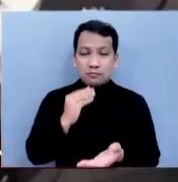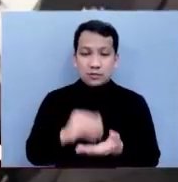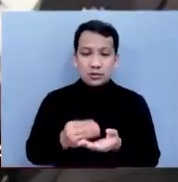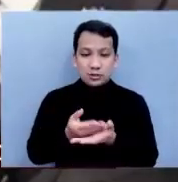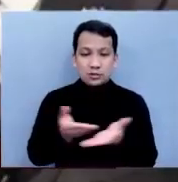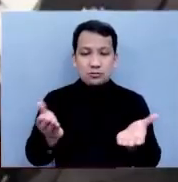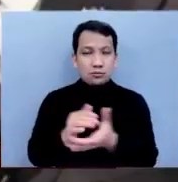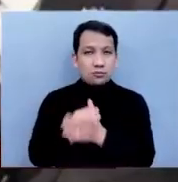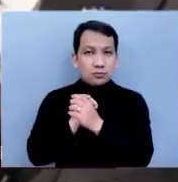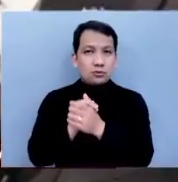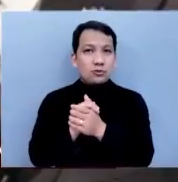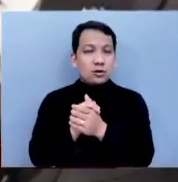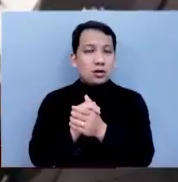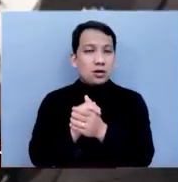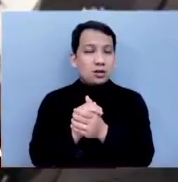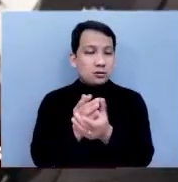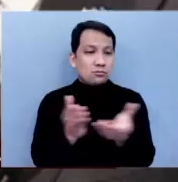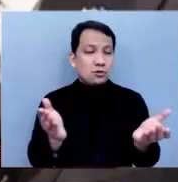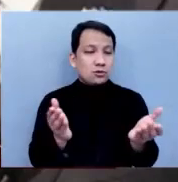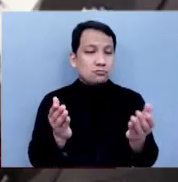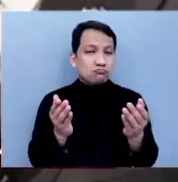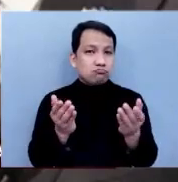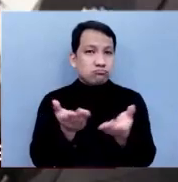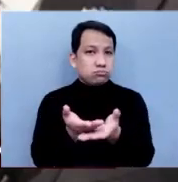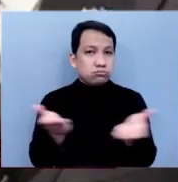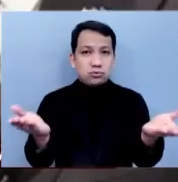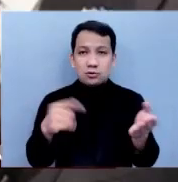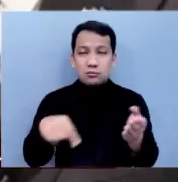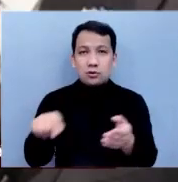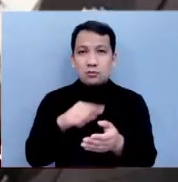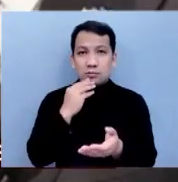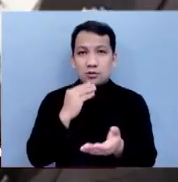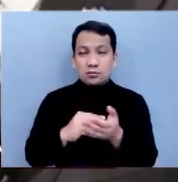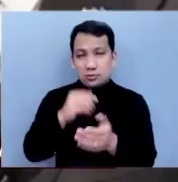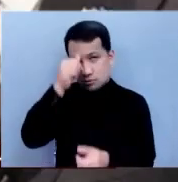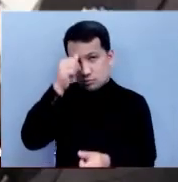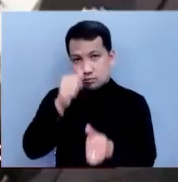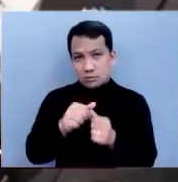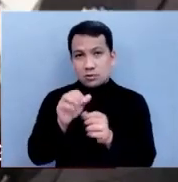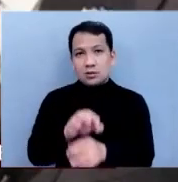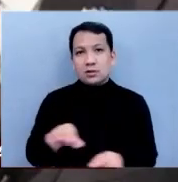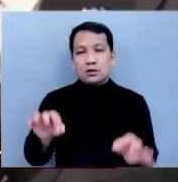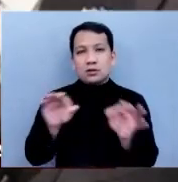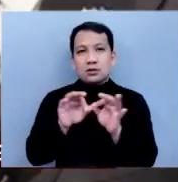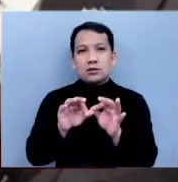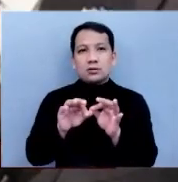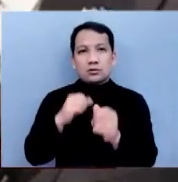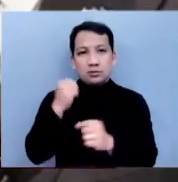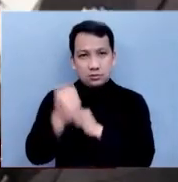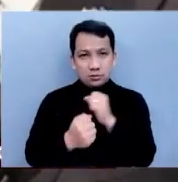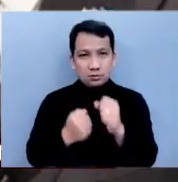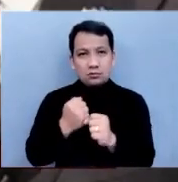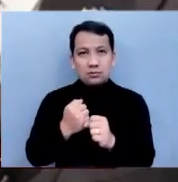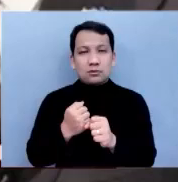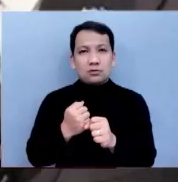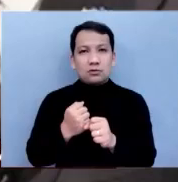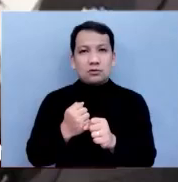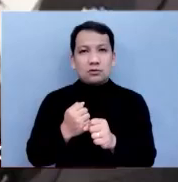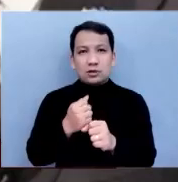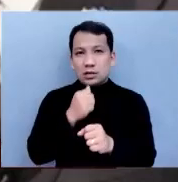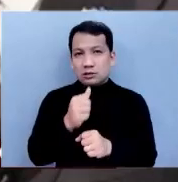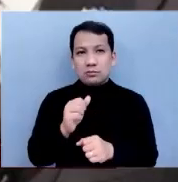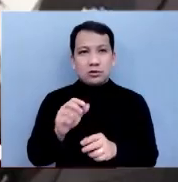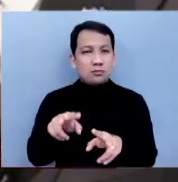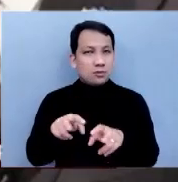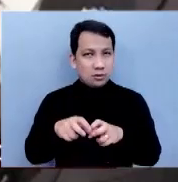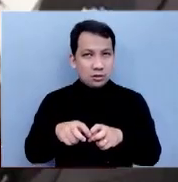sa Muslim community. Hinikayat niya ang publiko na alalahanin ang kahalagahan ng sakripisyo at pagiging hindi makasarili